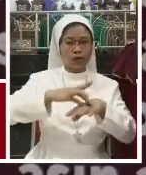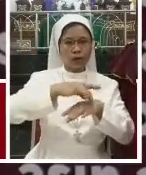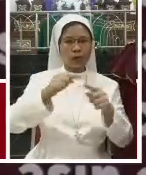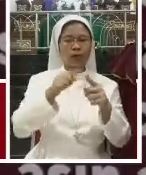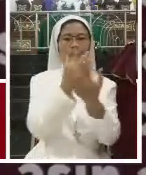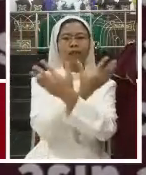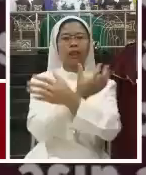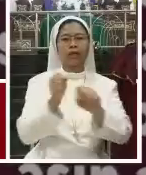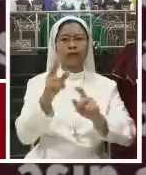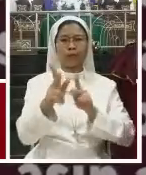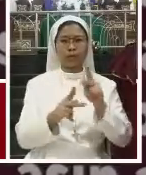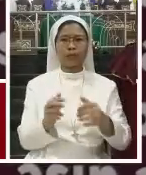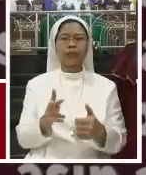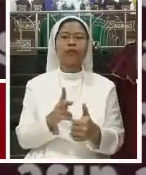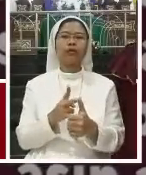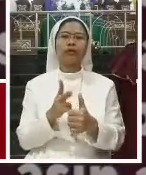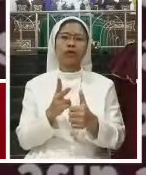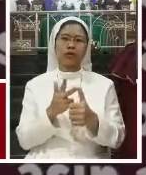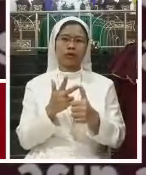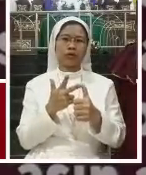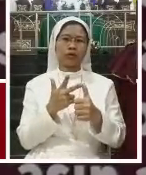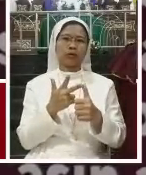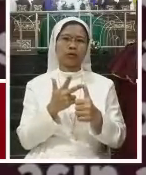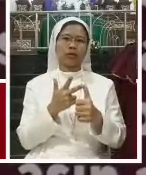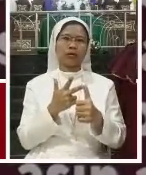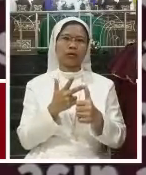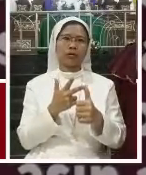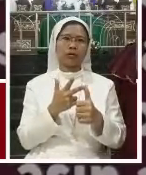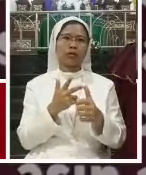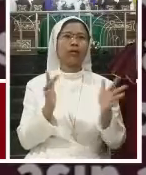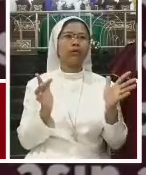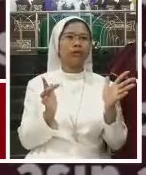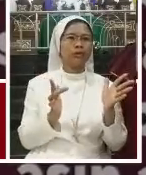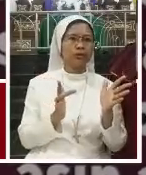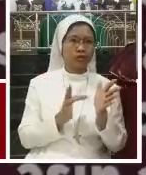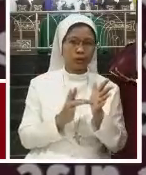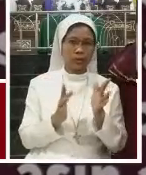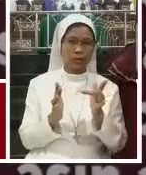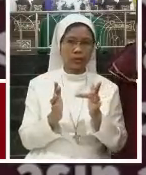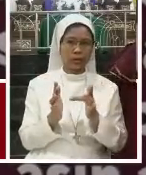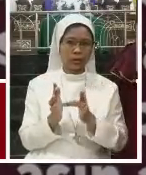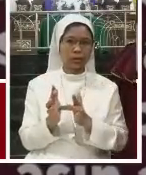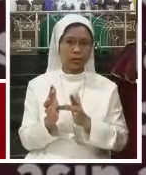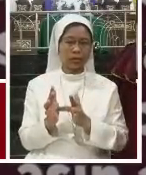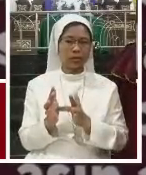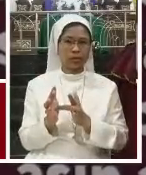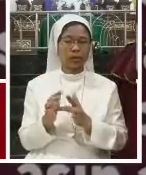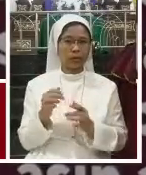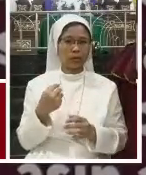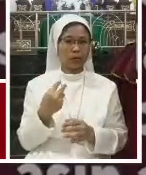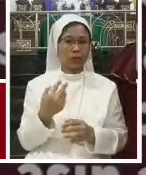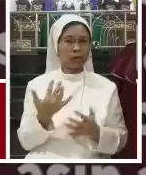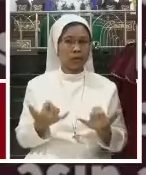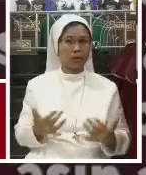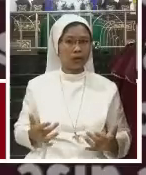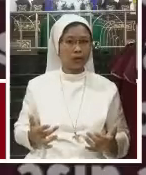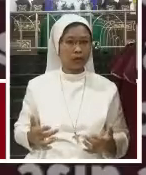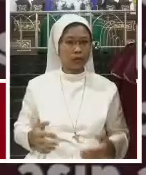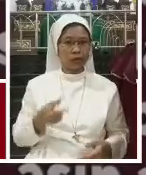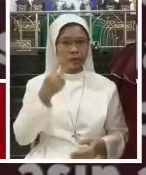Ikatulo, si Kristo mga bukugang sa buhay na ini, inako niya ang